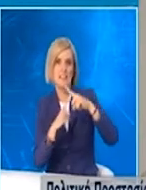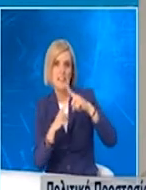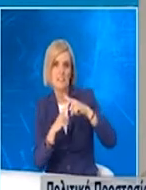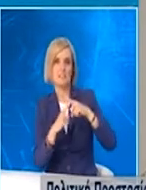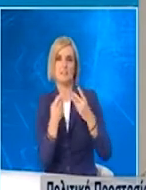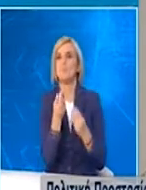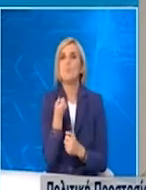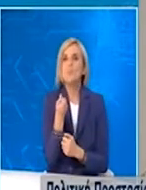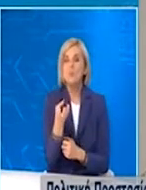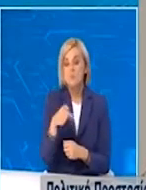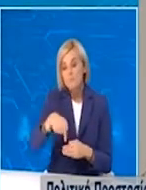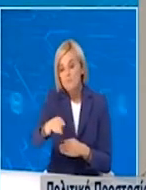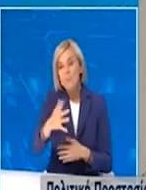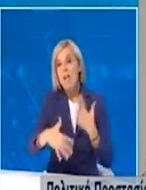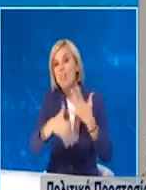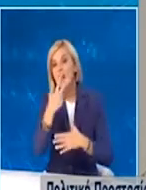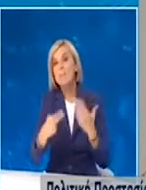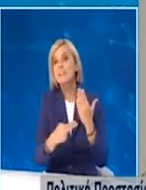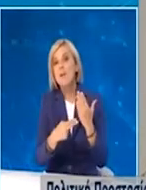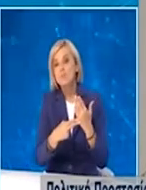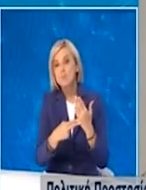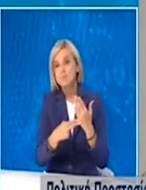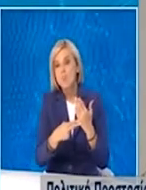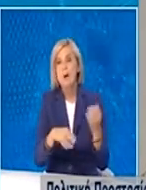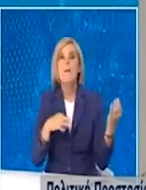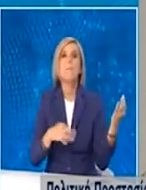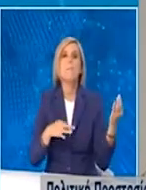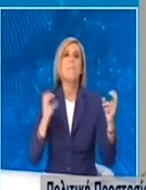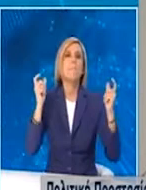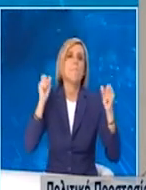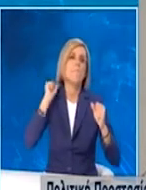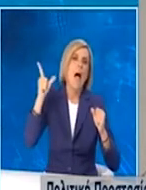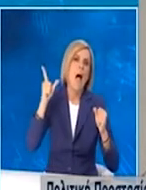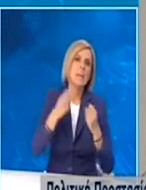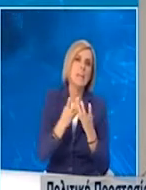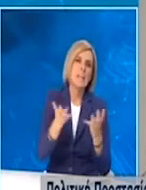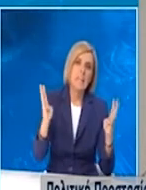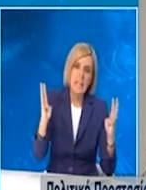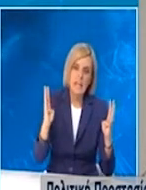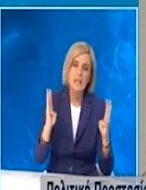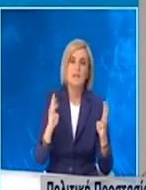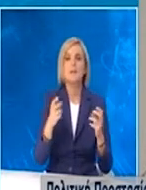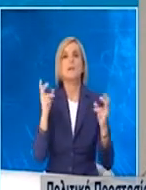Τώρα για το 15 Αύγουστο, νομίζω είναι νωρίς να σας πω οτιδήποτε. Στο τέλος του μήνα θα